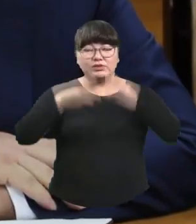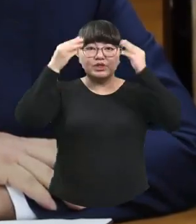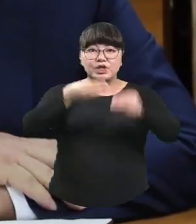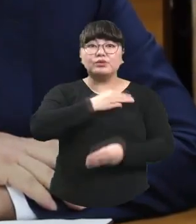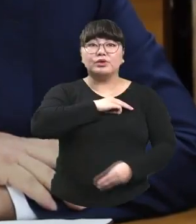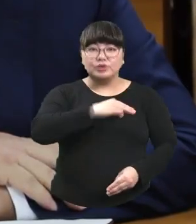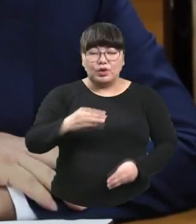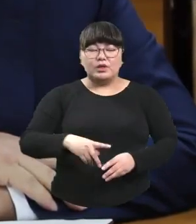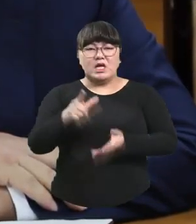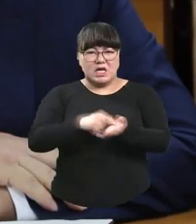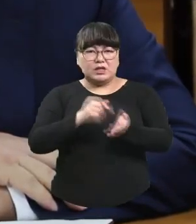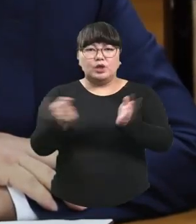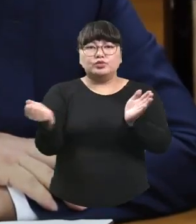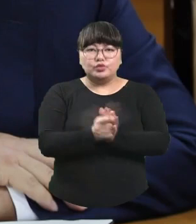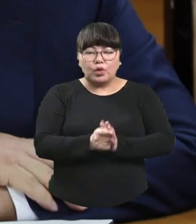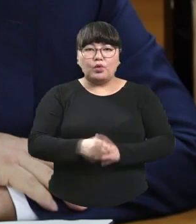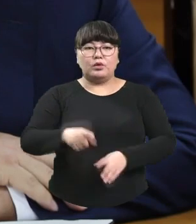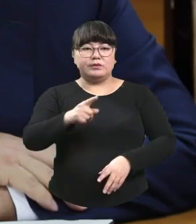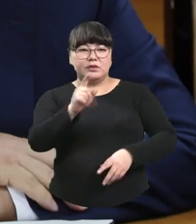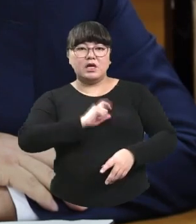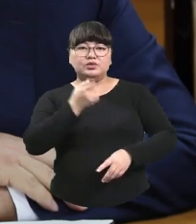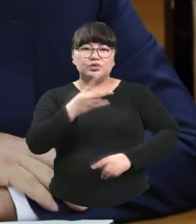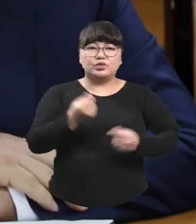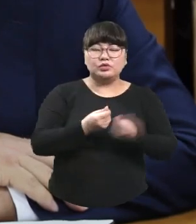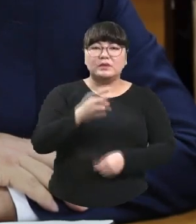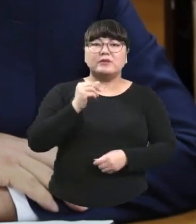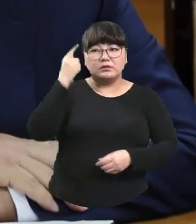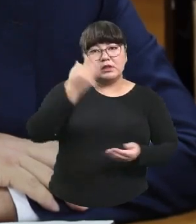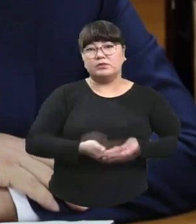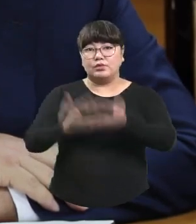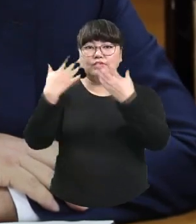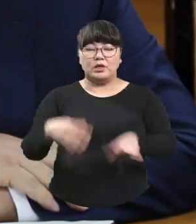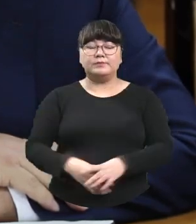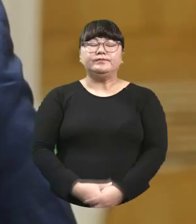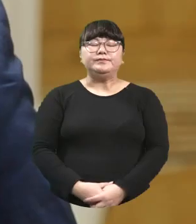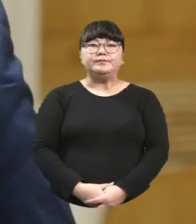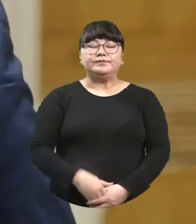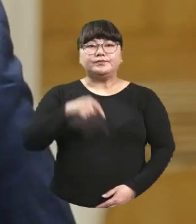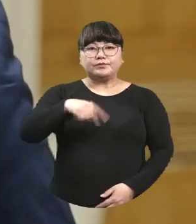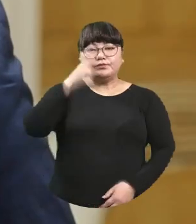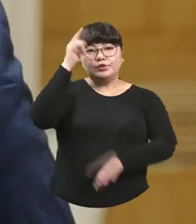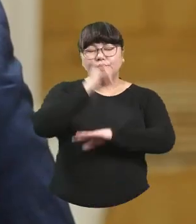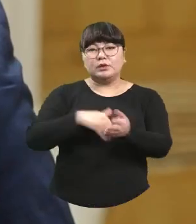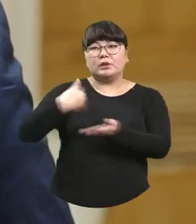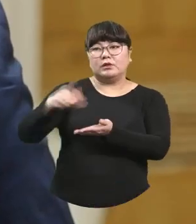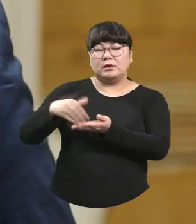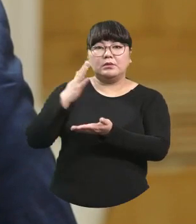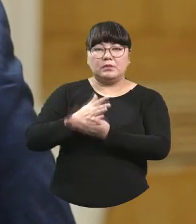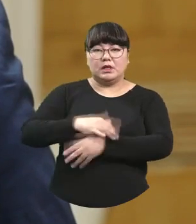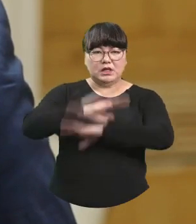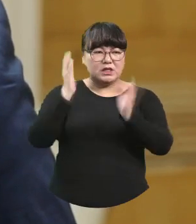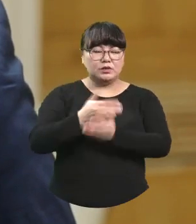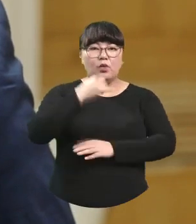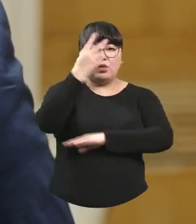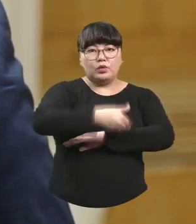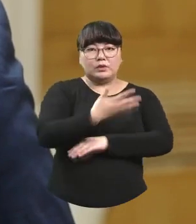хүндрэлүүдийг шийдвэрлэхийн тулд нийн шаардлагатай байгаа эргэцүүлэн зохицуултын талаар саналаа хэлж байлаа. Өнөөдөр Монгол улс экспортноор хараад нийт